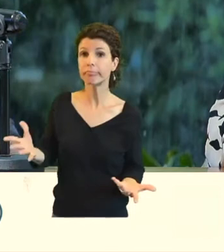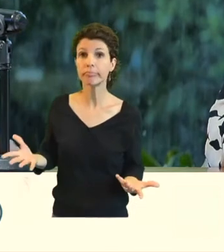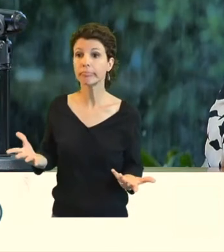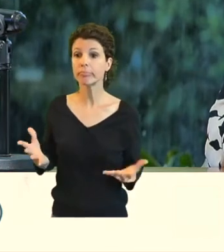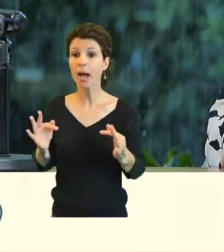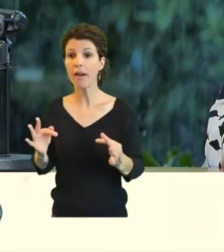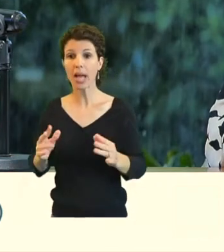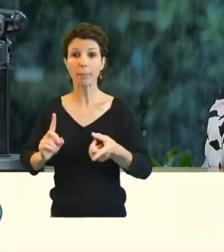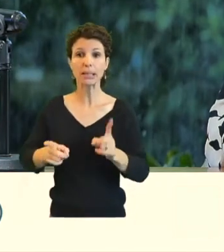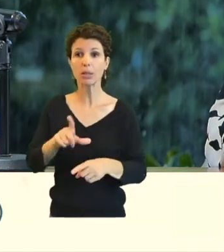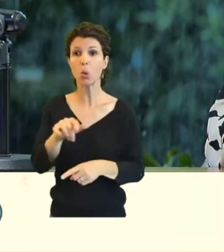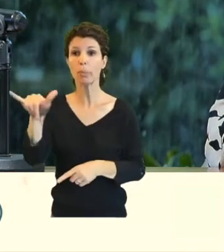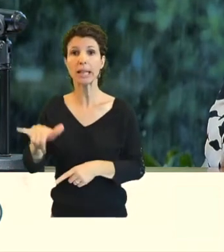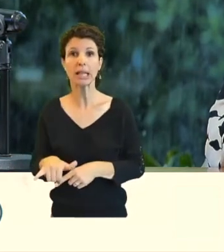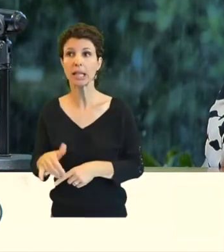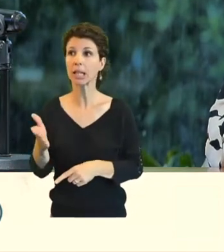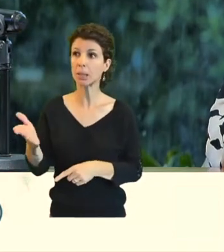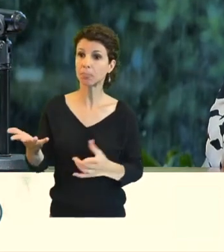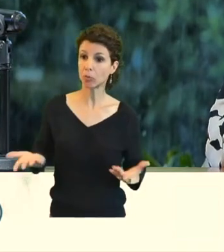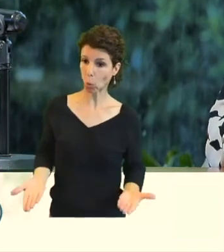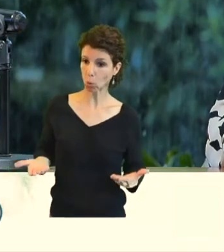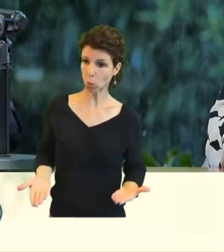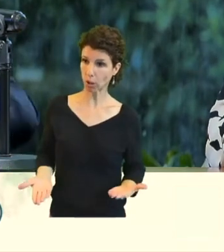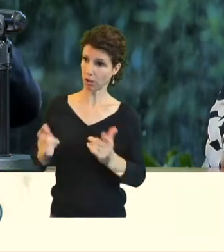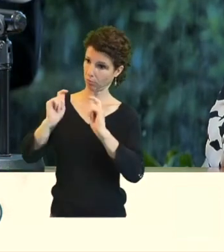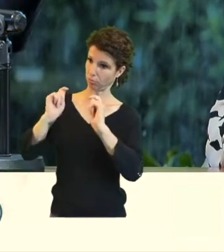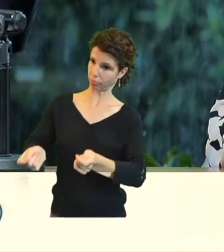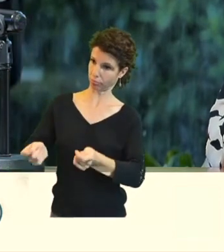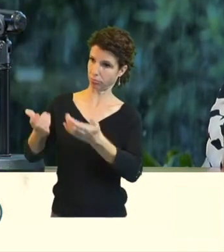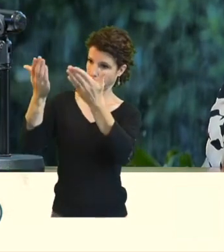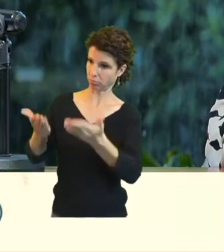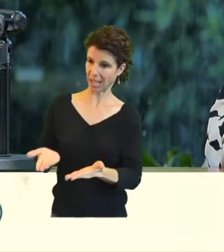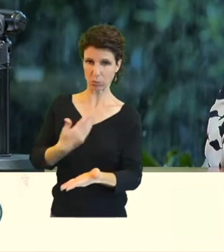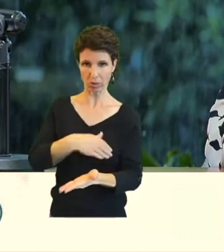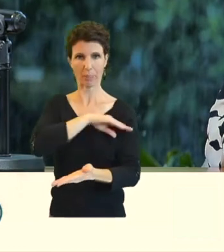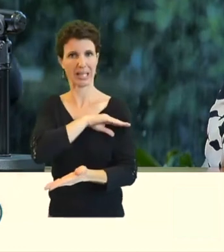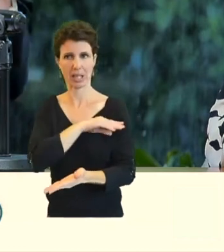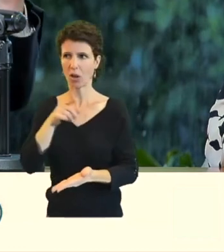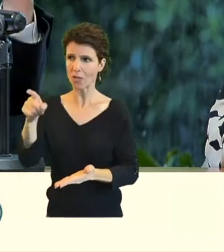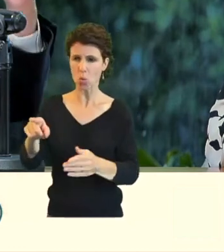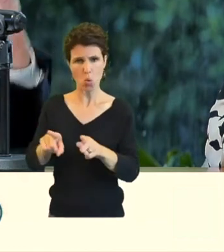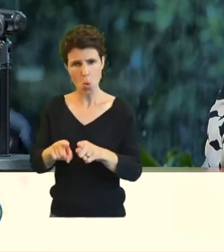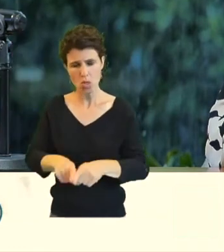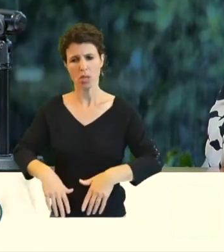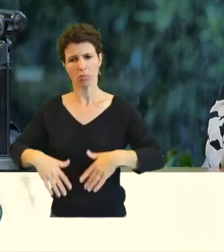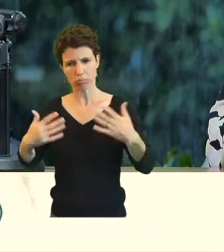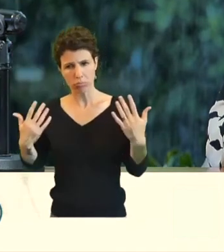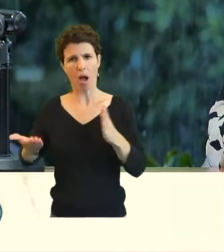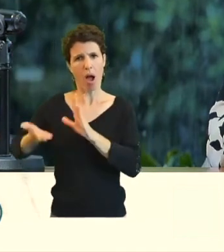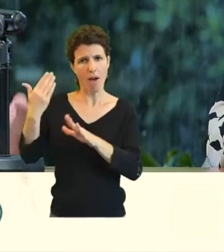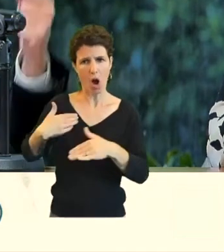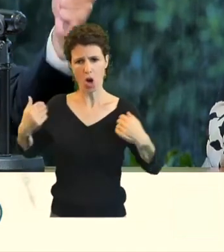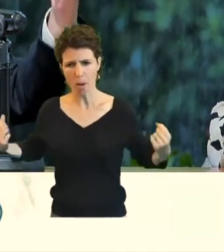la piscine de Ligny? Aujourd'hui, vous êtes en responsabilité. Vous avez très largement fait campagne là-dessus, mais alors très largement. Vous avez